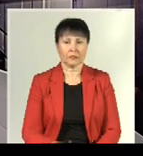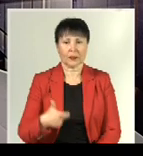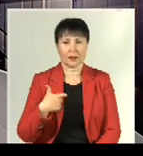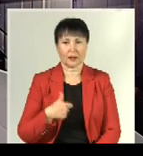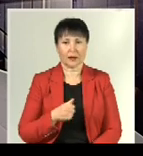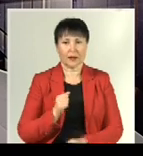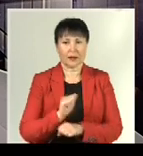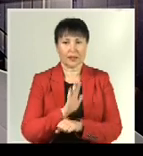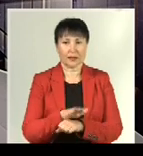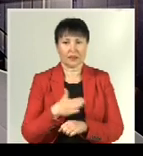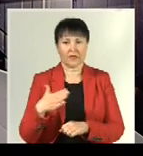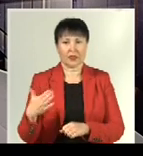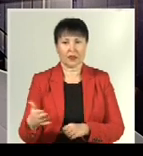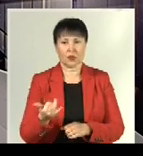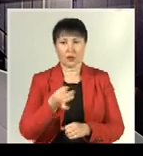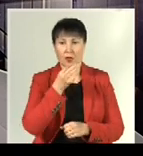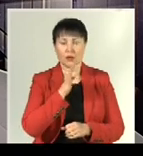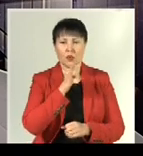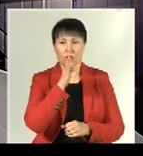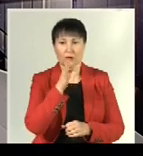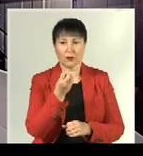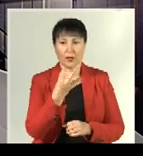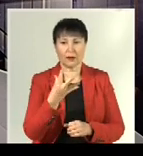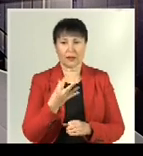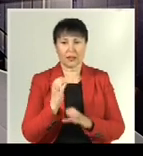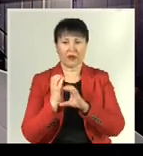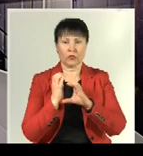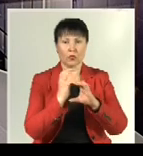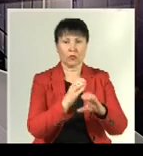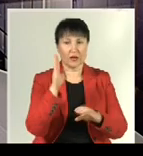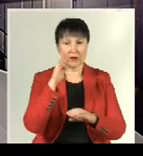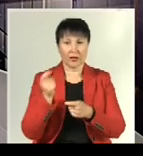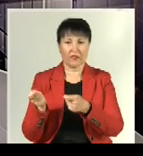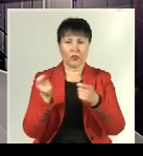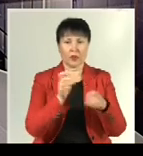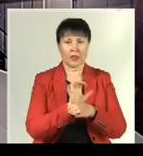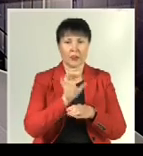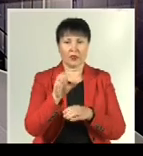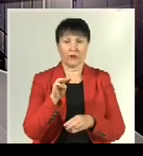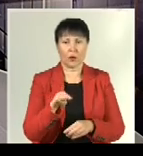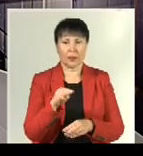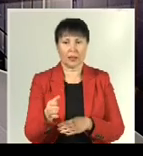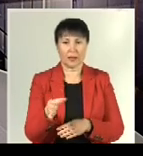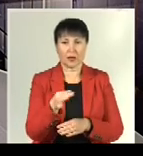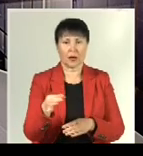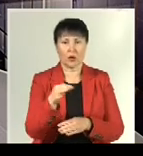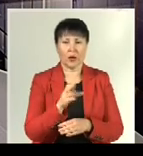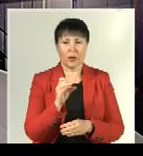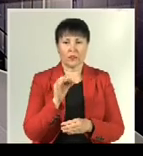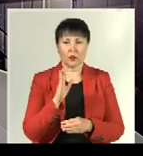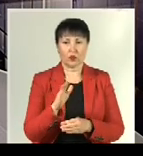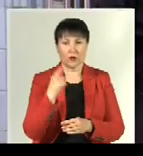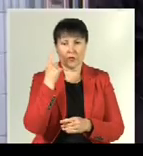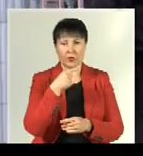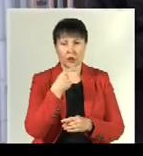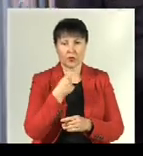Краснодар не остался в стороне. Сегодня рано утром 15 городских автобусов и водовозки были отправлены в Туапсинский район. Евгений Превышов